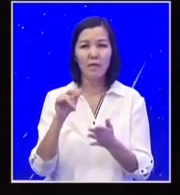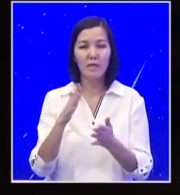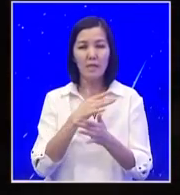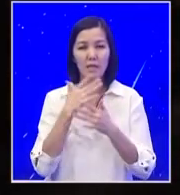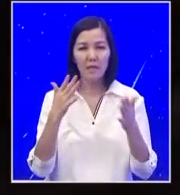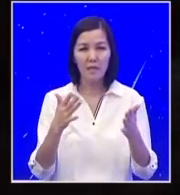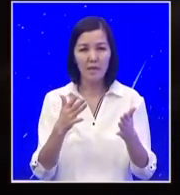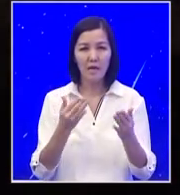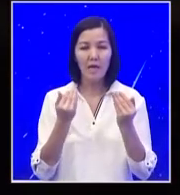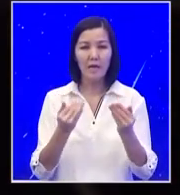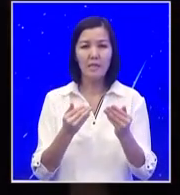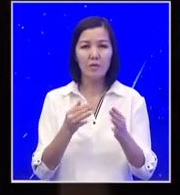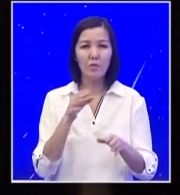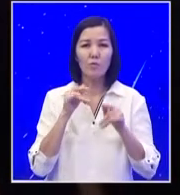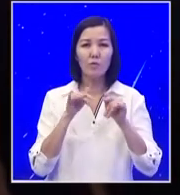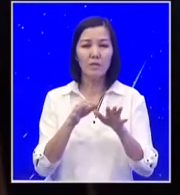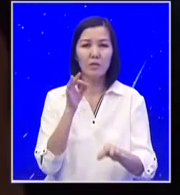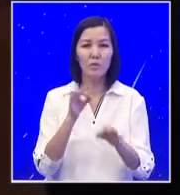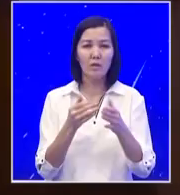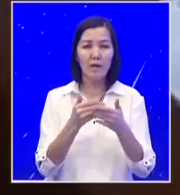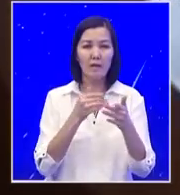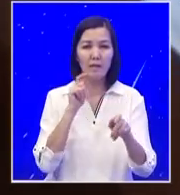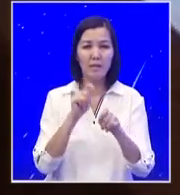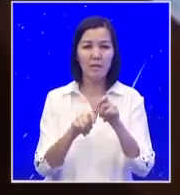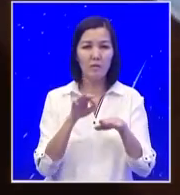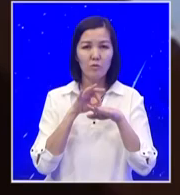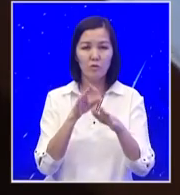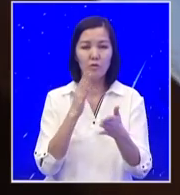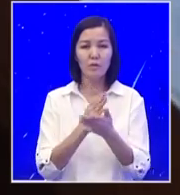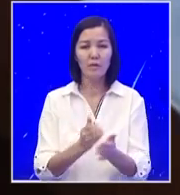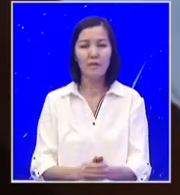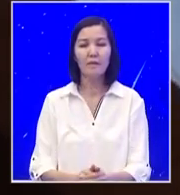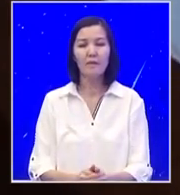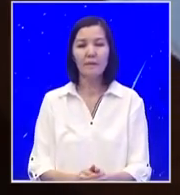асады. Қазір осы іске қатысты сот алды тергеу жұмыстары жүргізіліп жатыр.